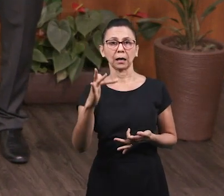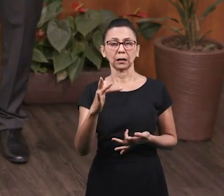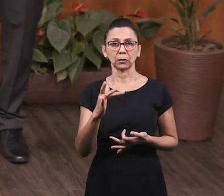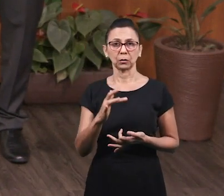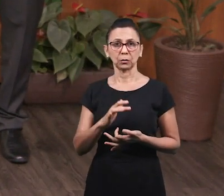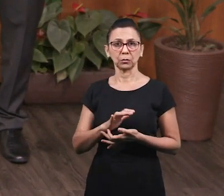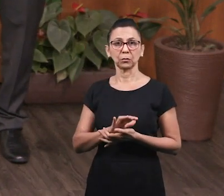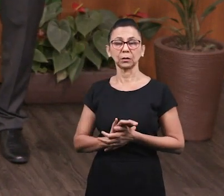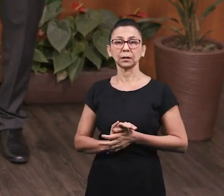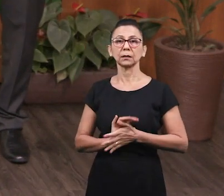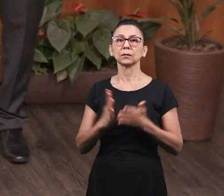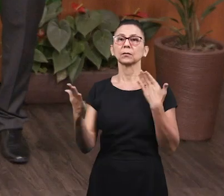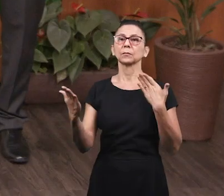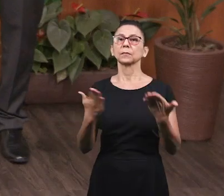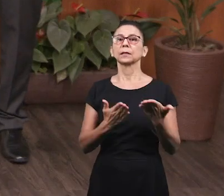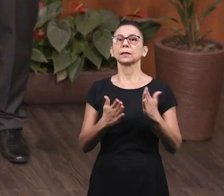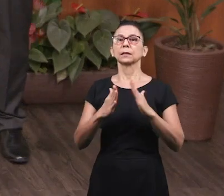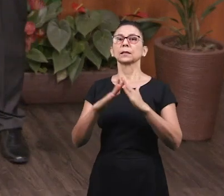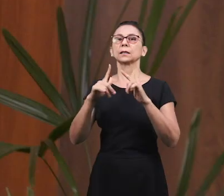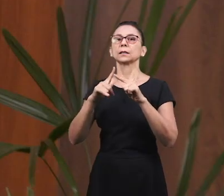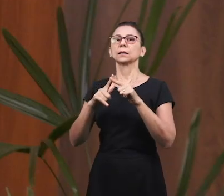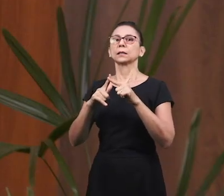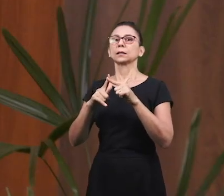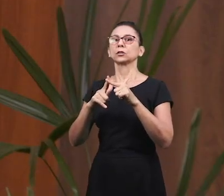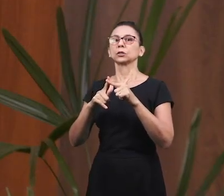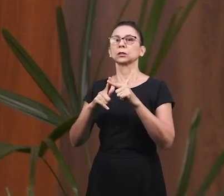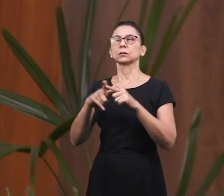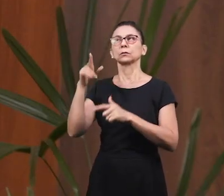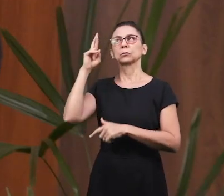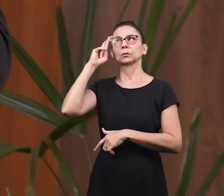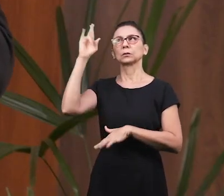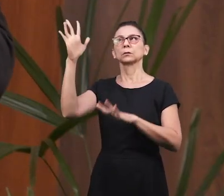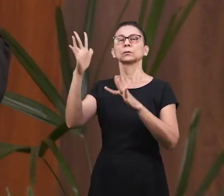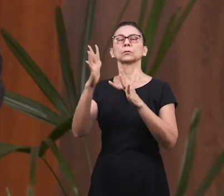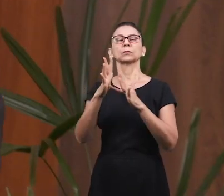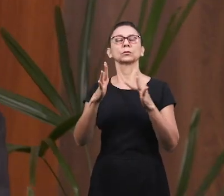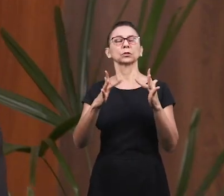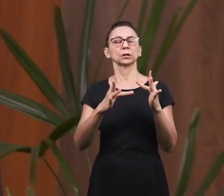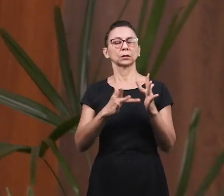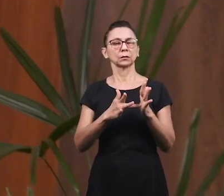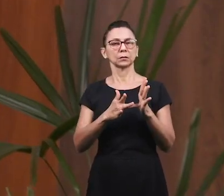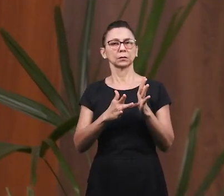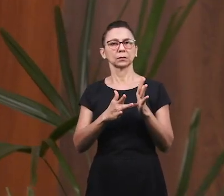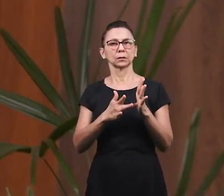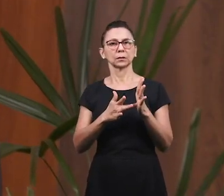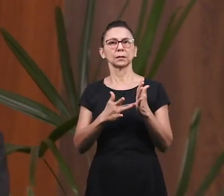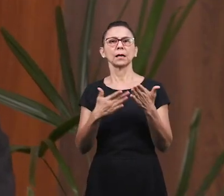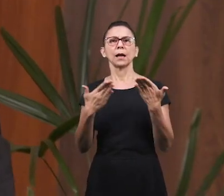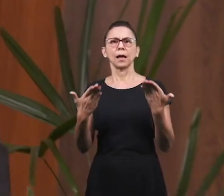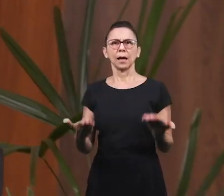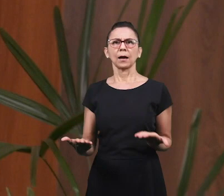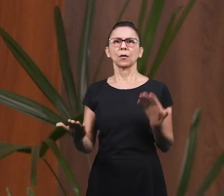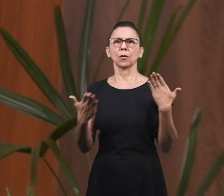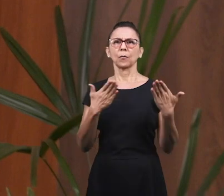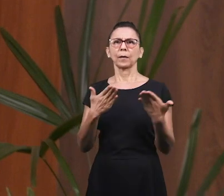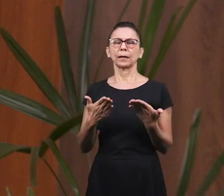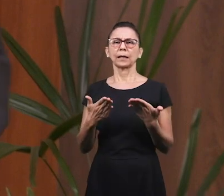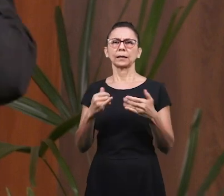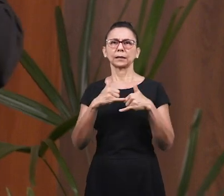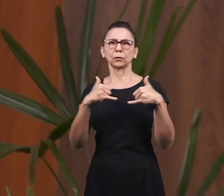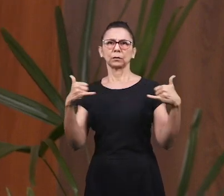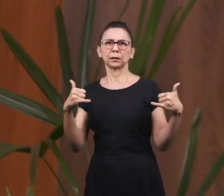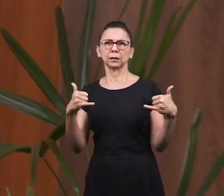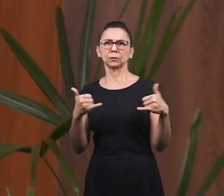du Seigneur Jésus. Elle se manifeste, cette Église, est sanctifiée,